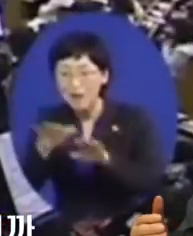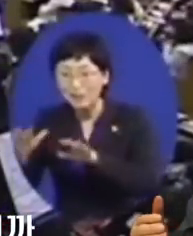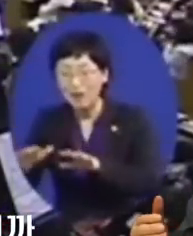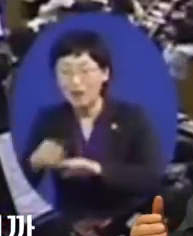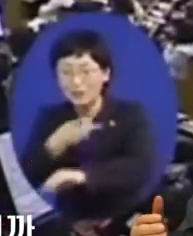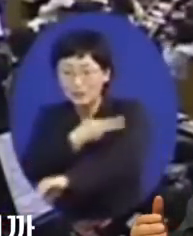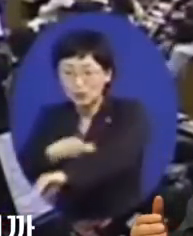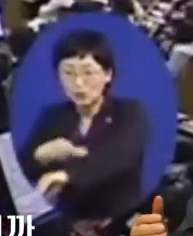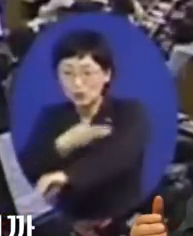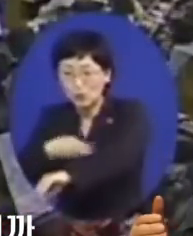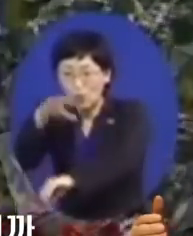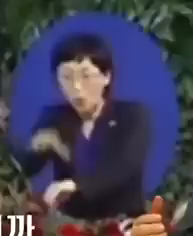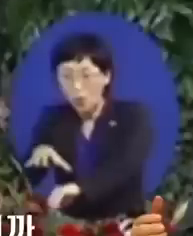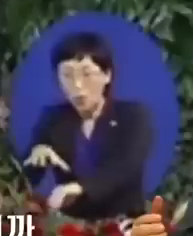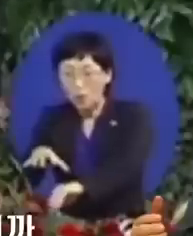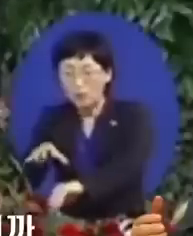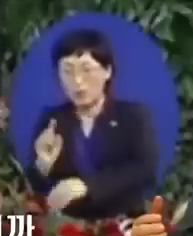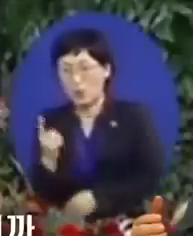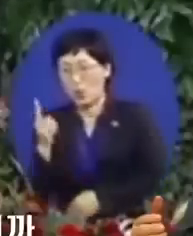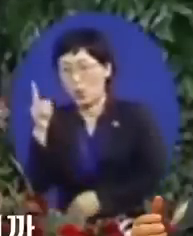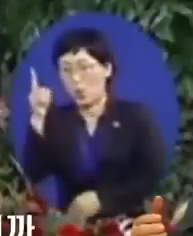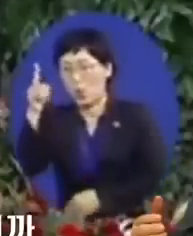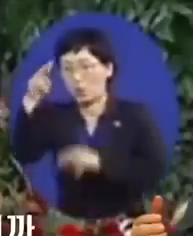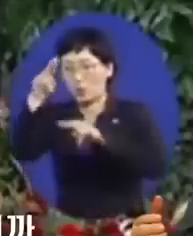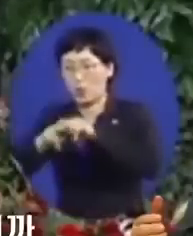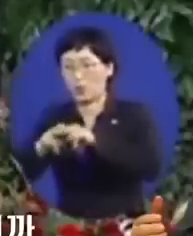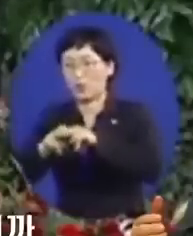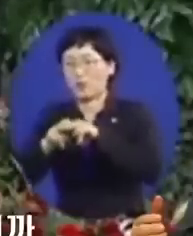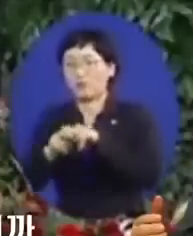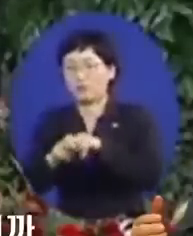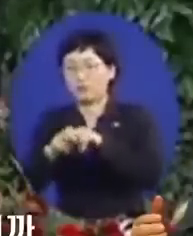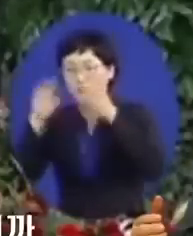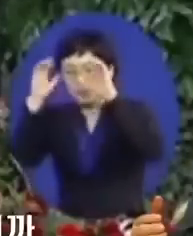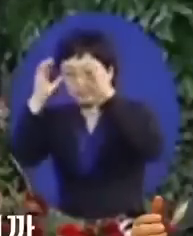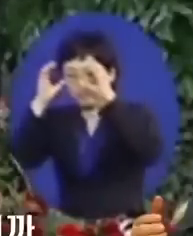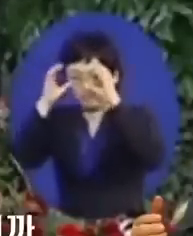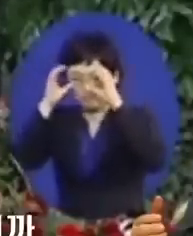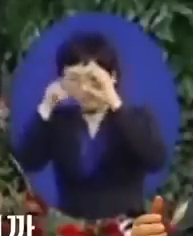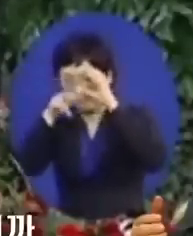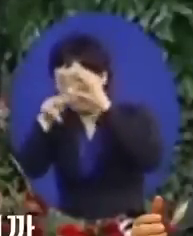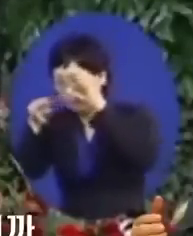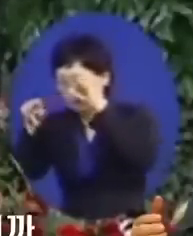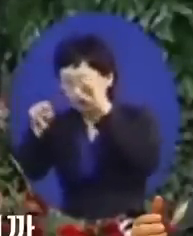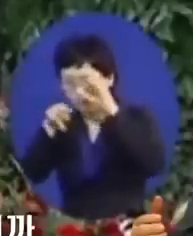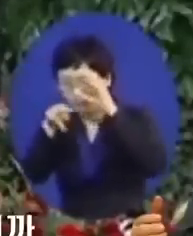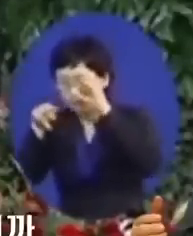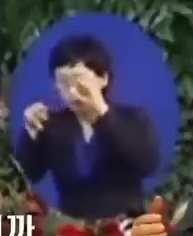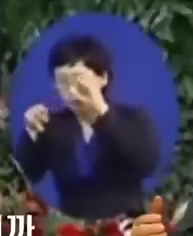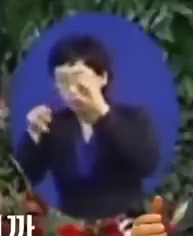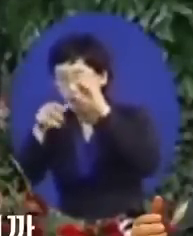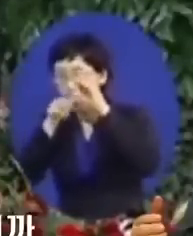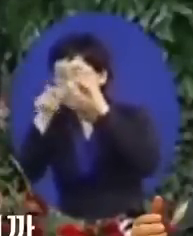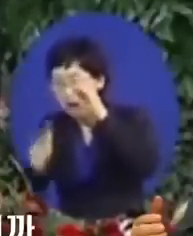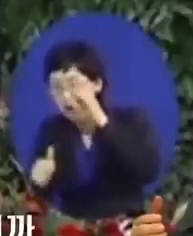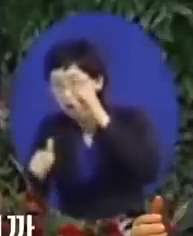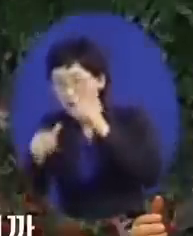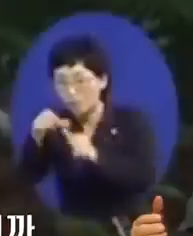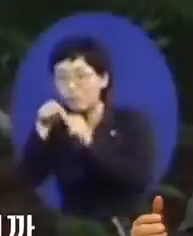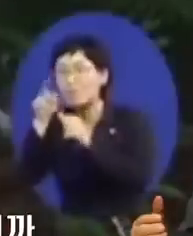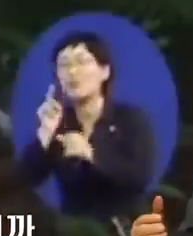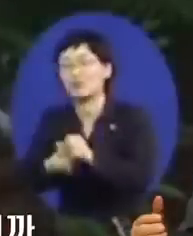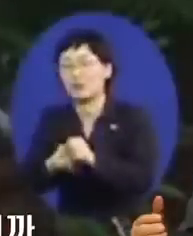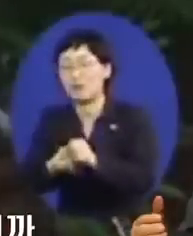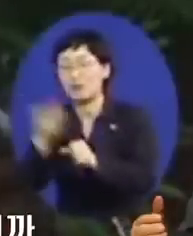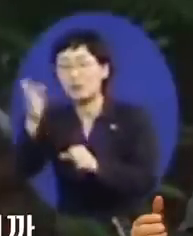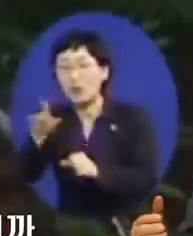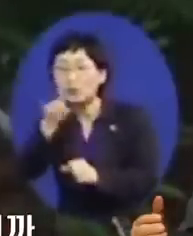반드시 구조의 대원들이 높은 곳에 의자를 마련하고 상한 길을 가지고 보고 있습니다. 그러나 어떤 사람이